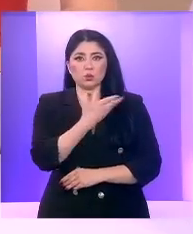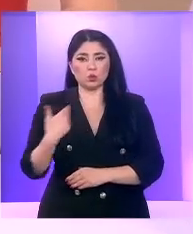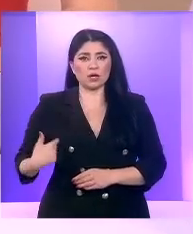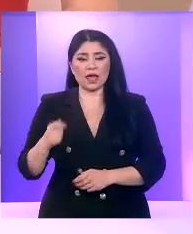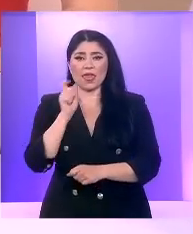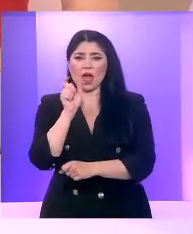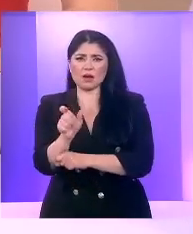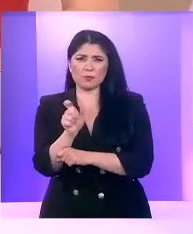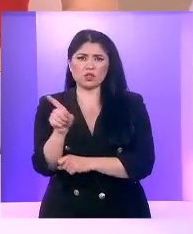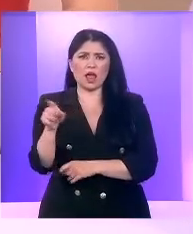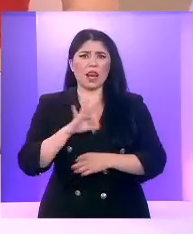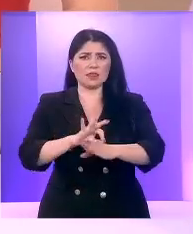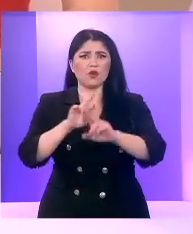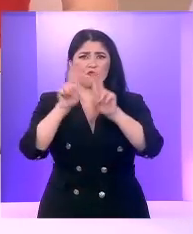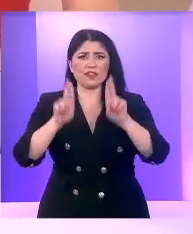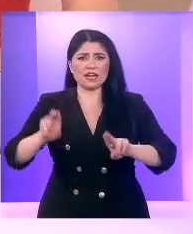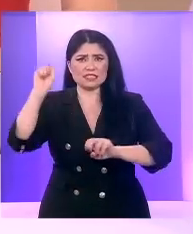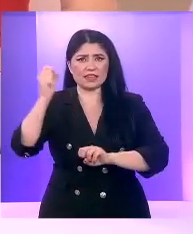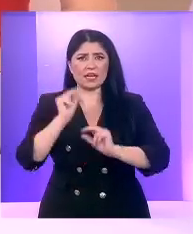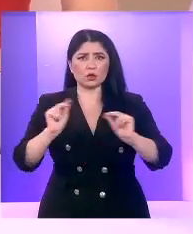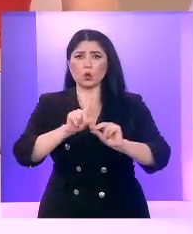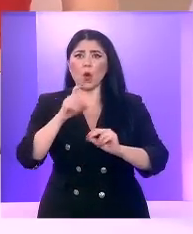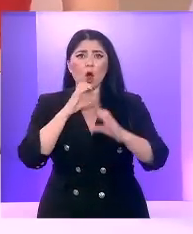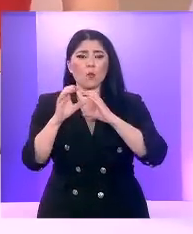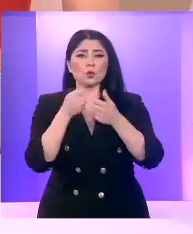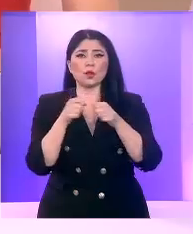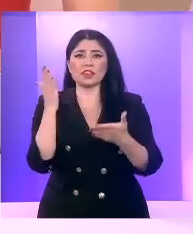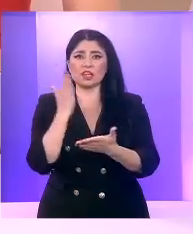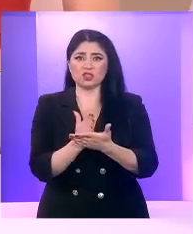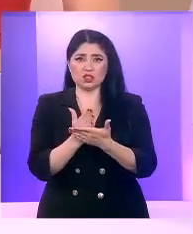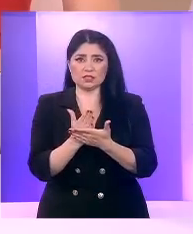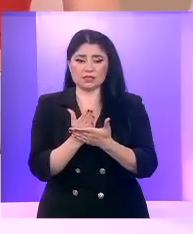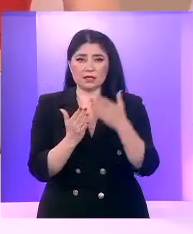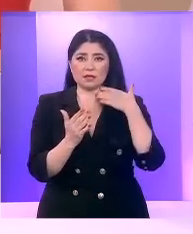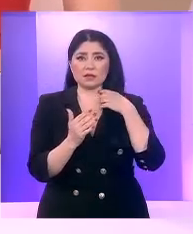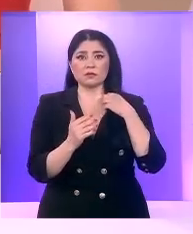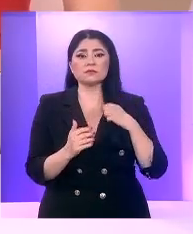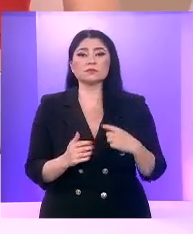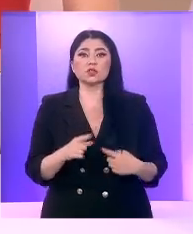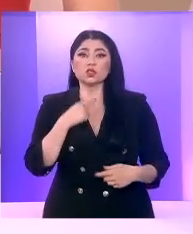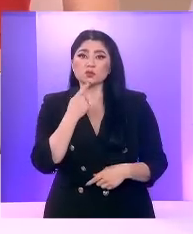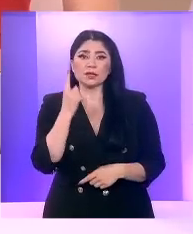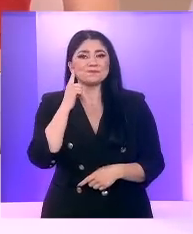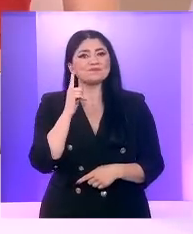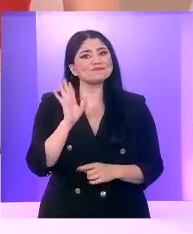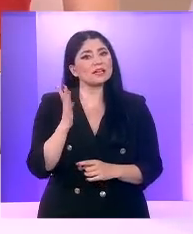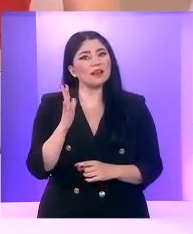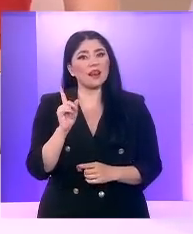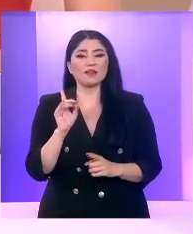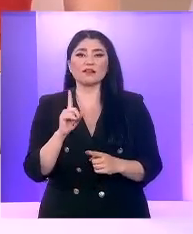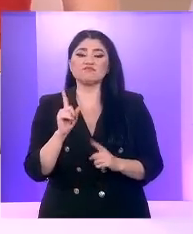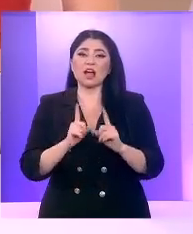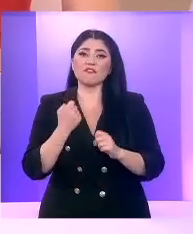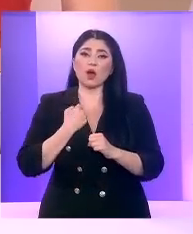i-a reproșat liderului Federației Sindicatelor din Educație că nu a comunicat toate deciziile luate și spune că are rezerve legate